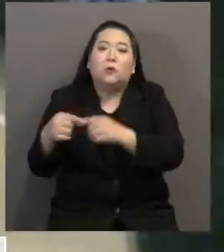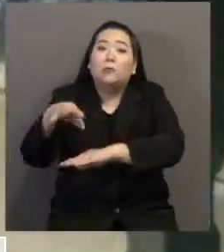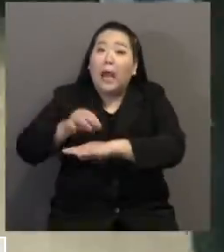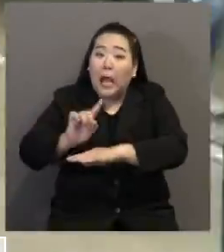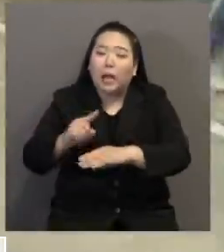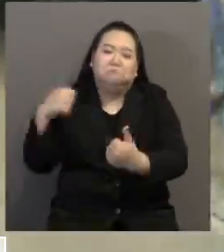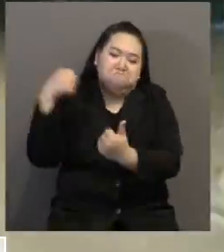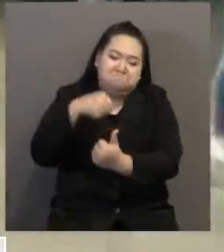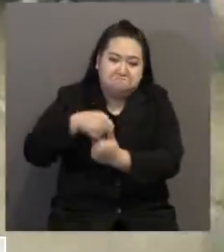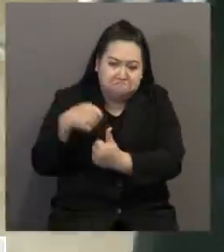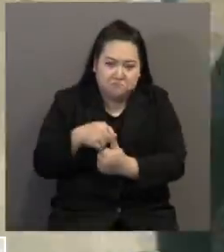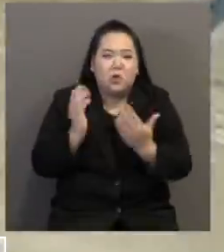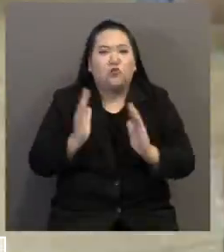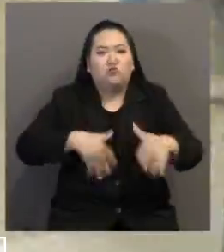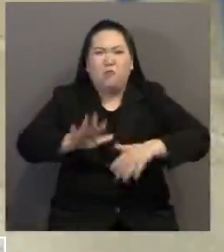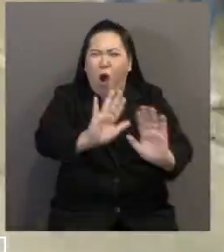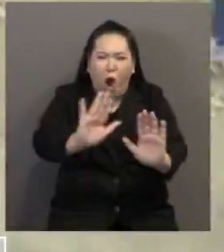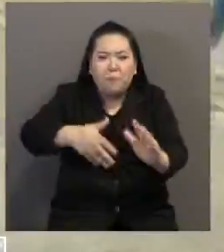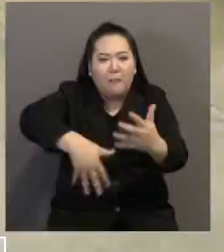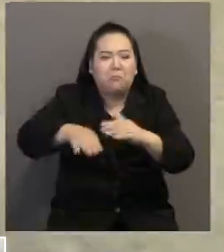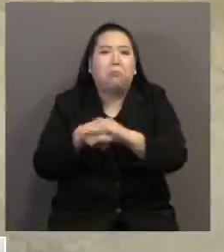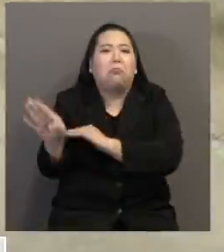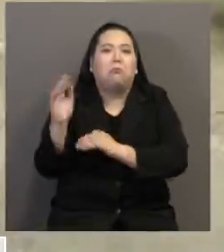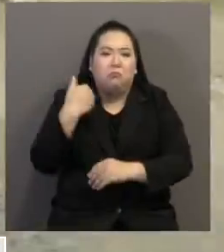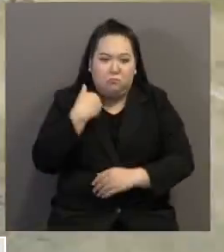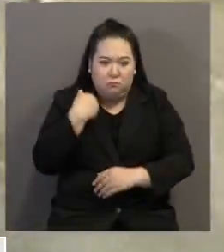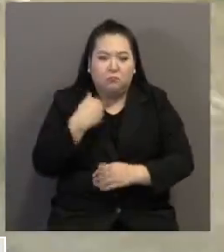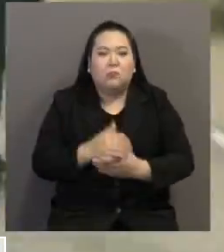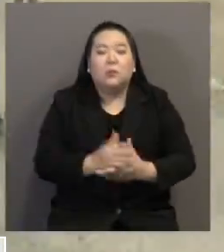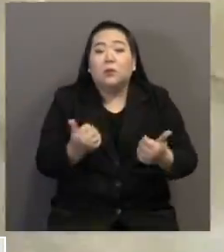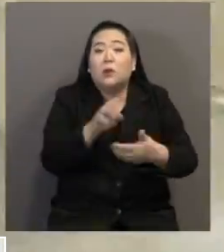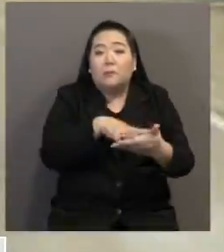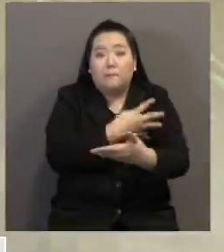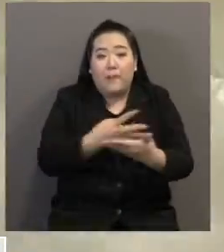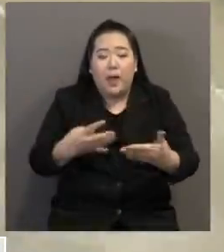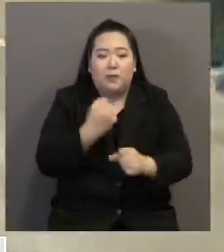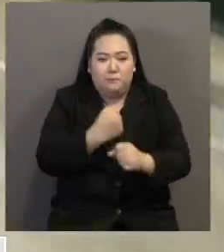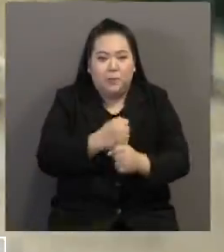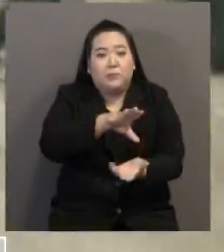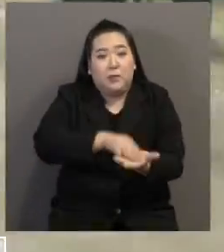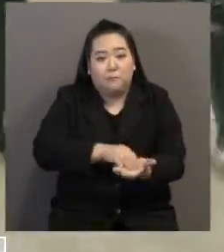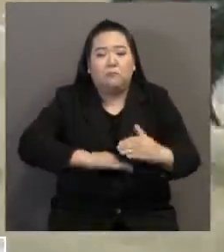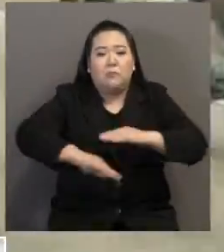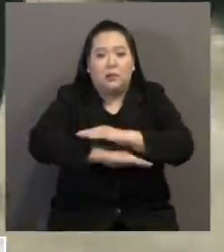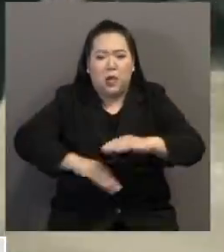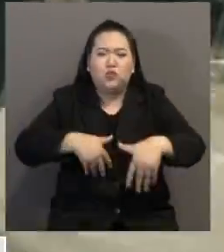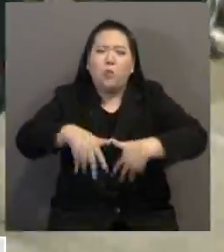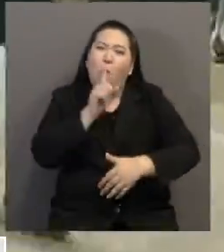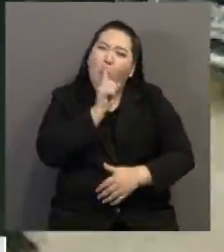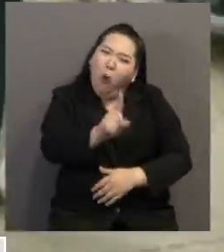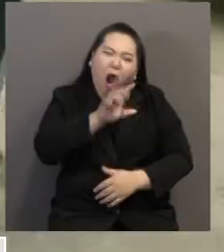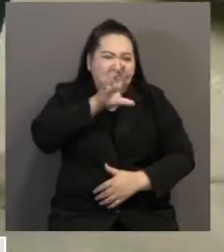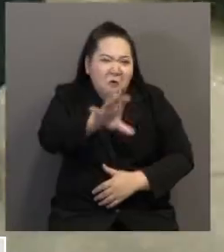นที่จะหลบหนีไปทั้งหมดนะคะ ค่ะซึ่งระหว่างการทำแผนประกอบคำรับสารภาพมีชาวบ้านบางส่วนค่ะตะโกนด่าท